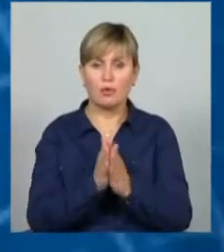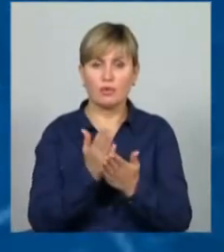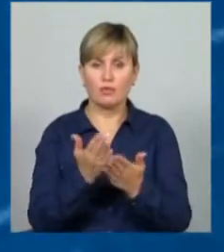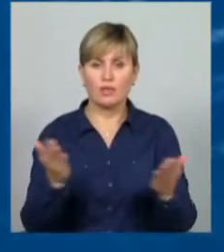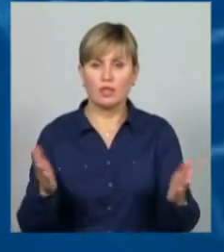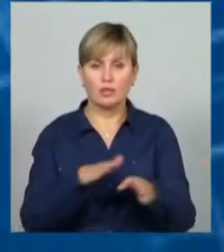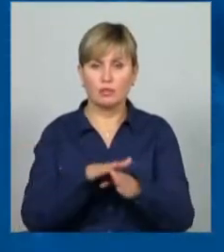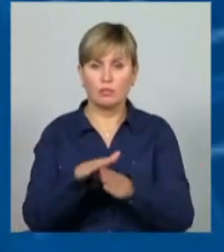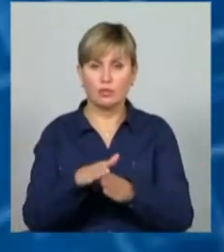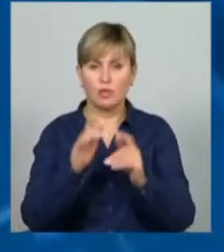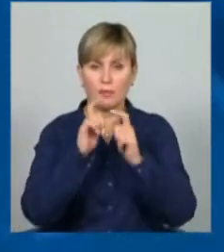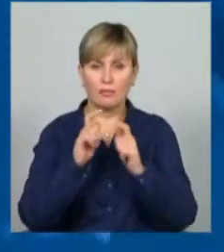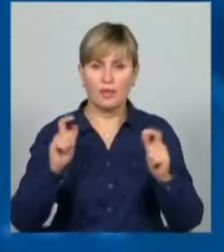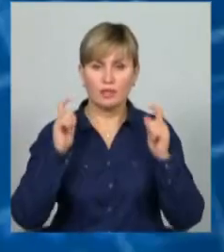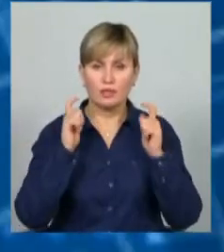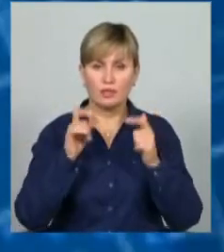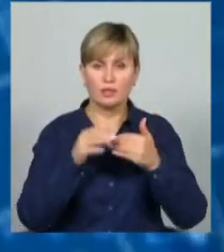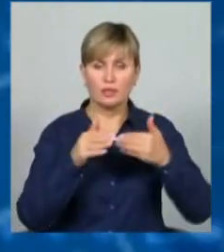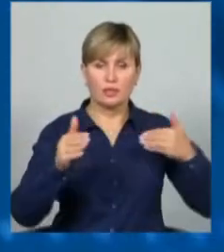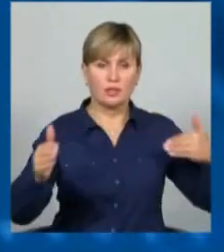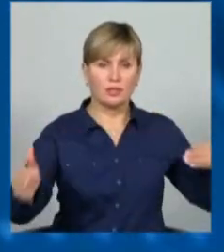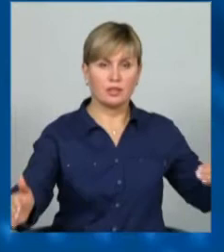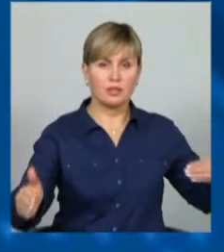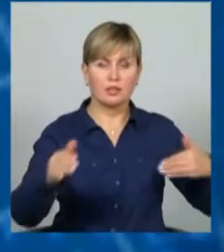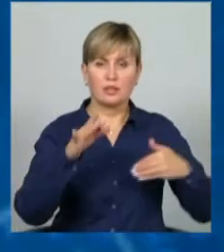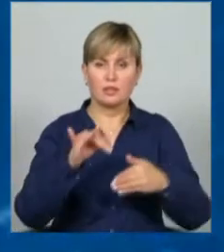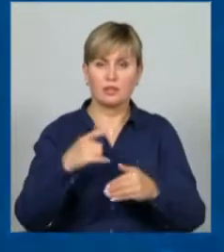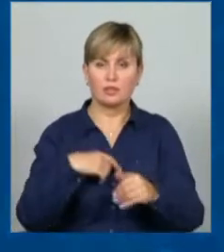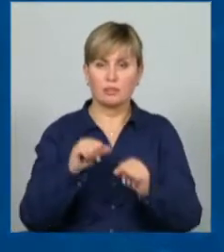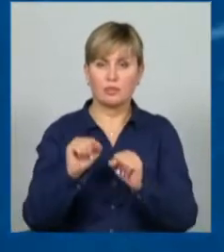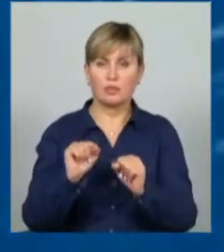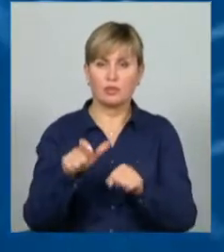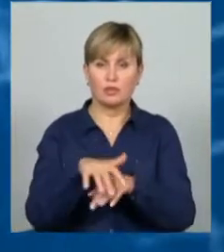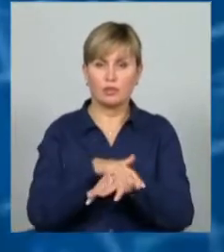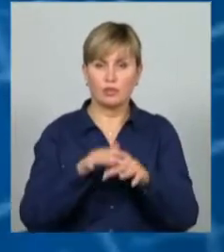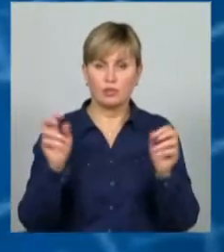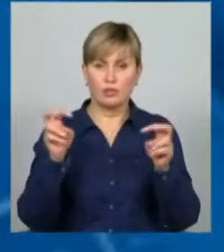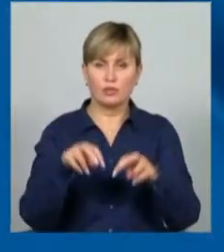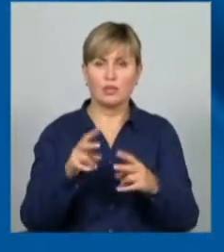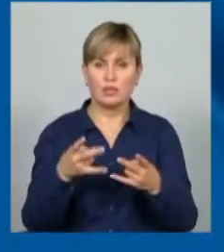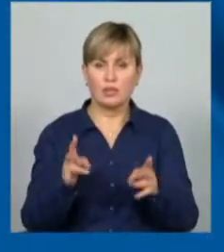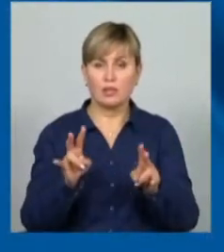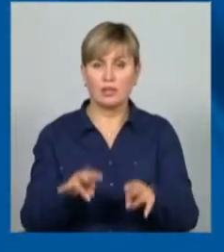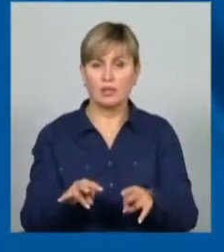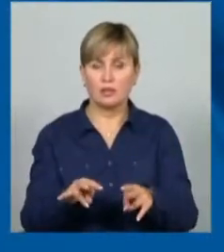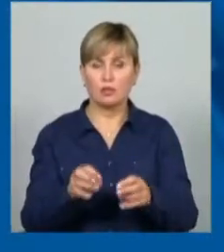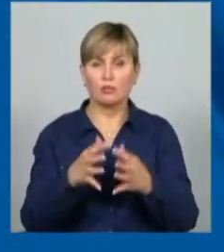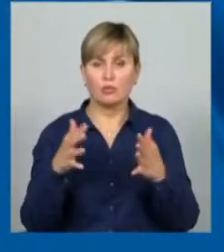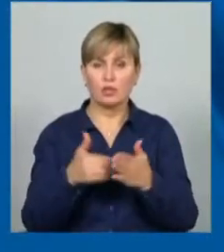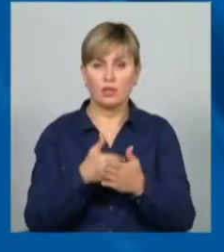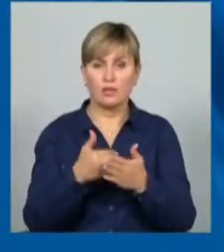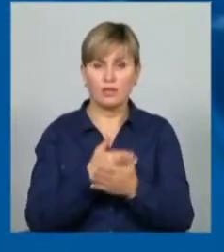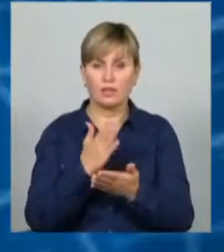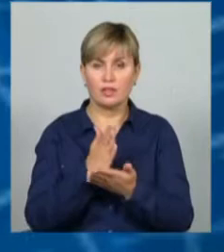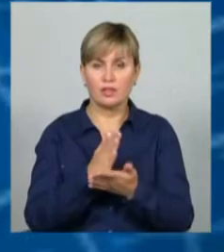просим вас соблюдать масочный режим, социальное дистанцирование и воздержитесь от посещения мест массового скопления людей. Еще больше